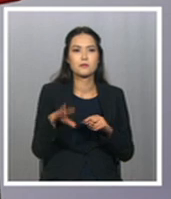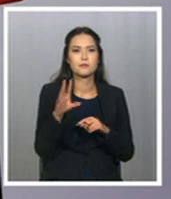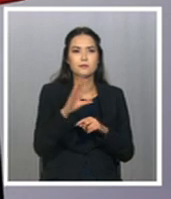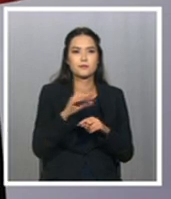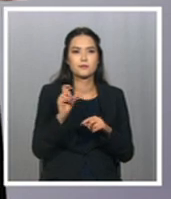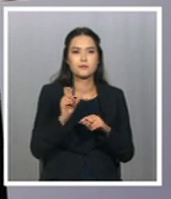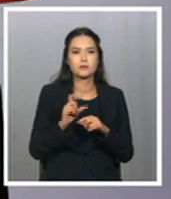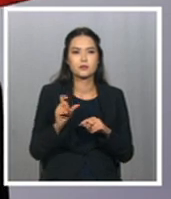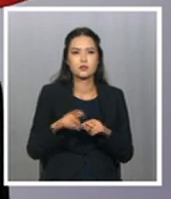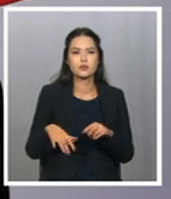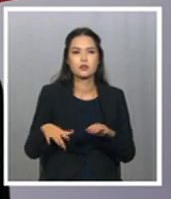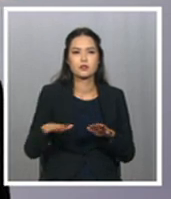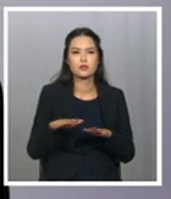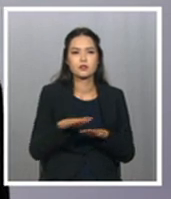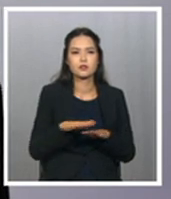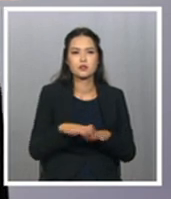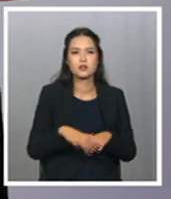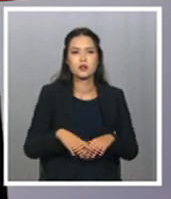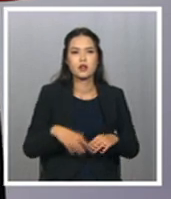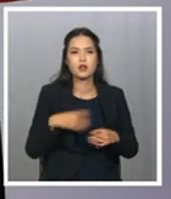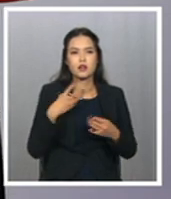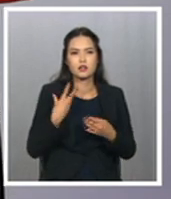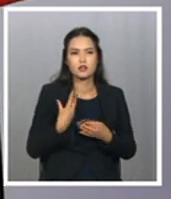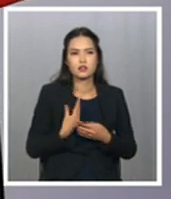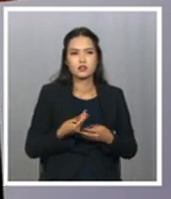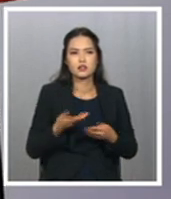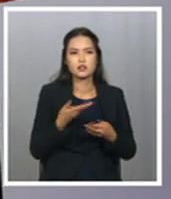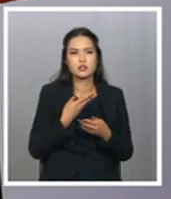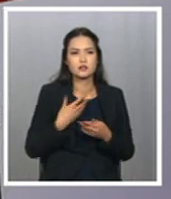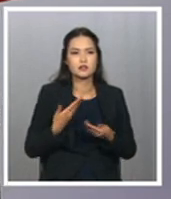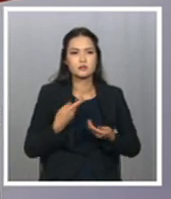баласы мен елімнен не алам емес,